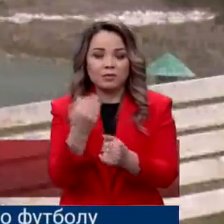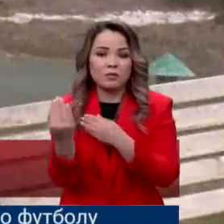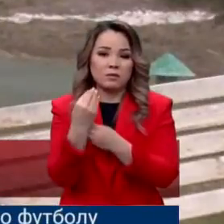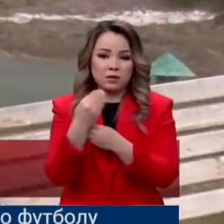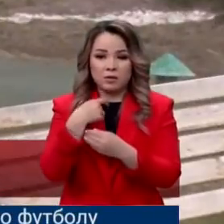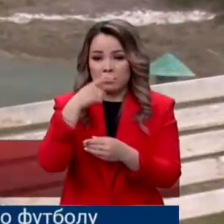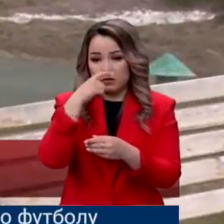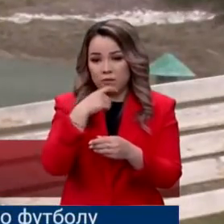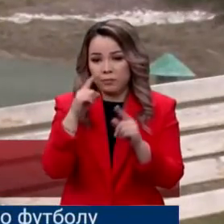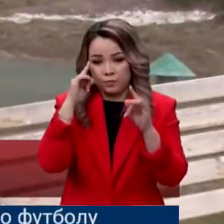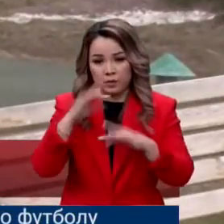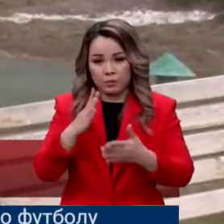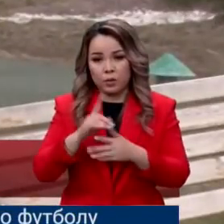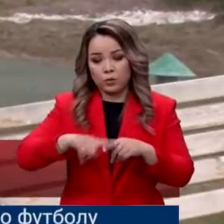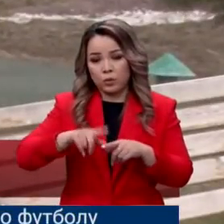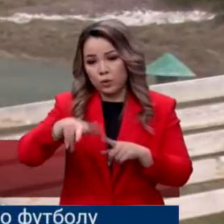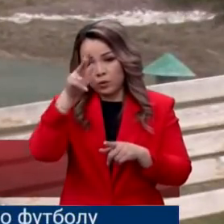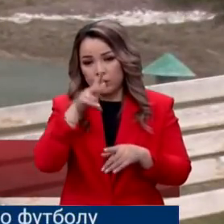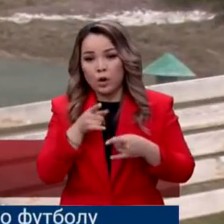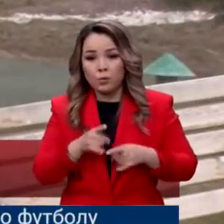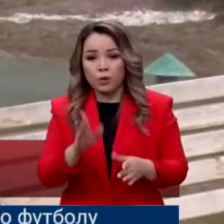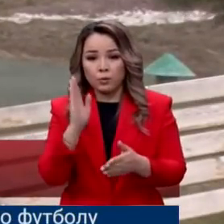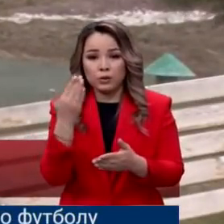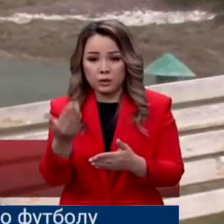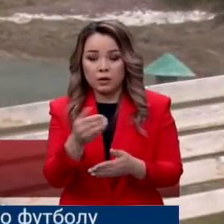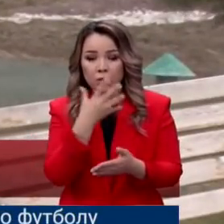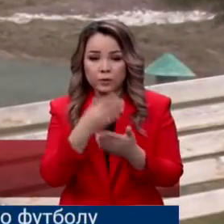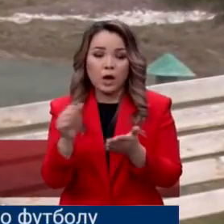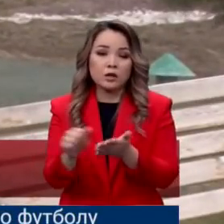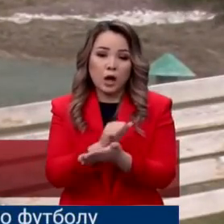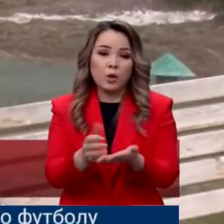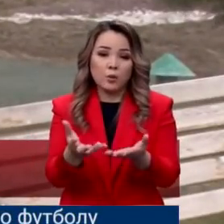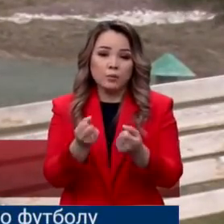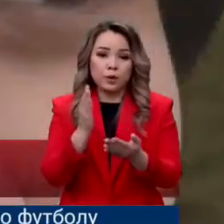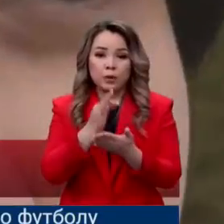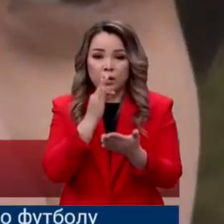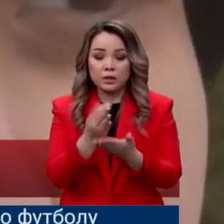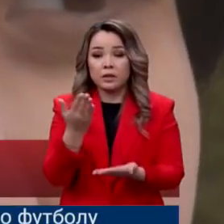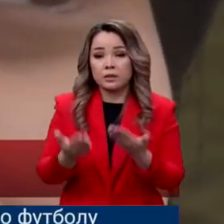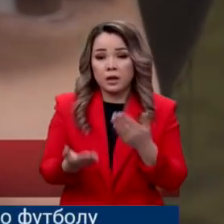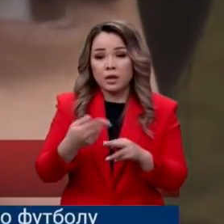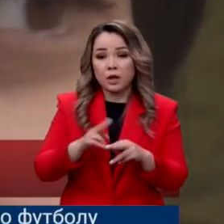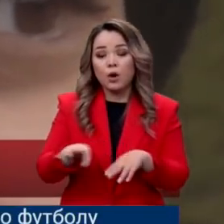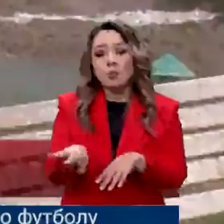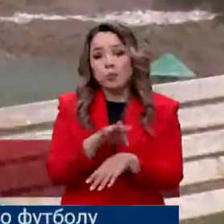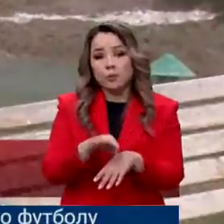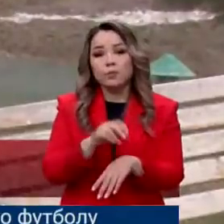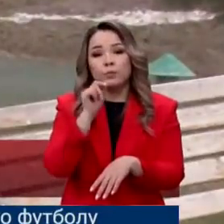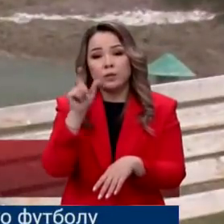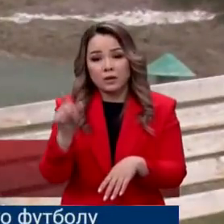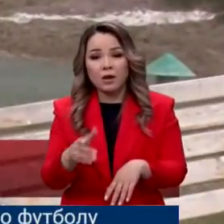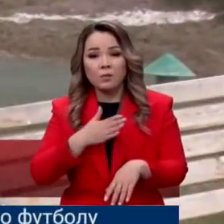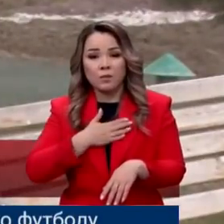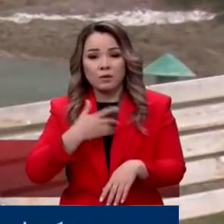ұстады. Ертең Құдай қаласа үш айдан кейін мен босанамын, ертең ол документ қайтадан алдыма шығатын болса, күйеуім де ер азамат, өзім